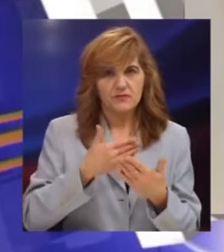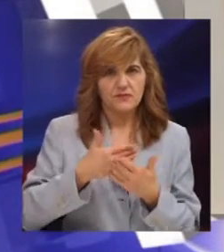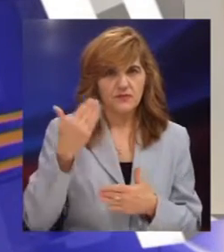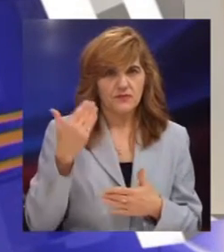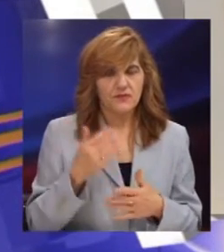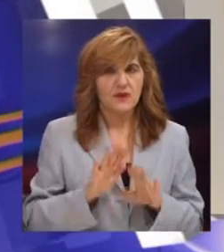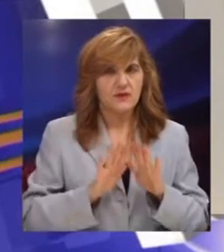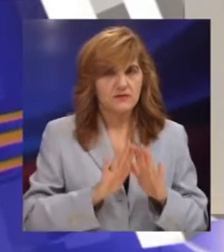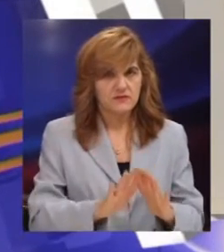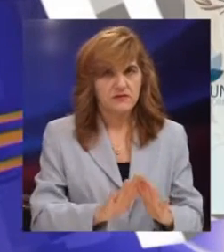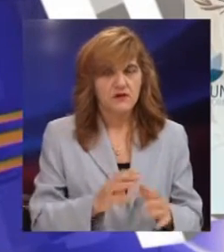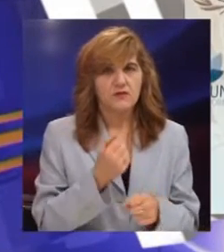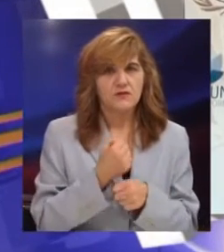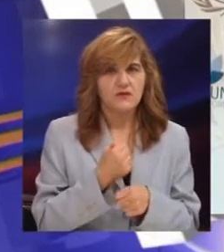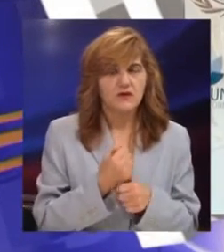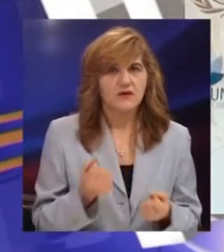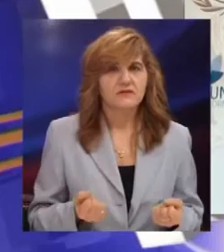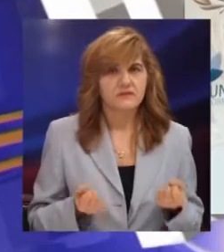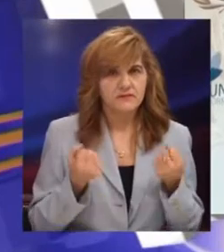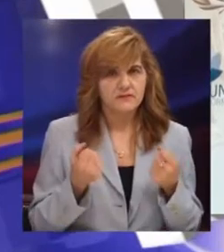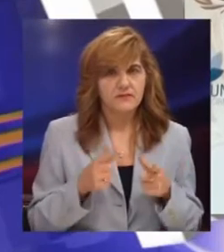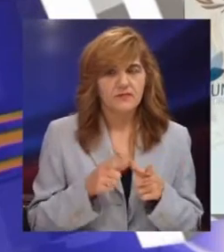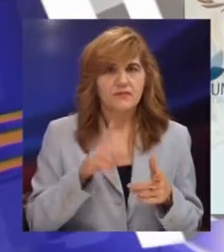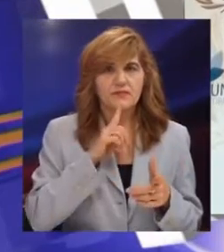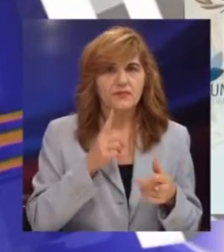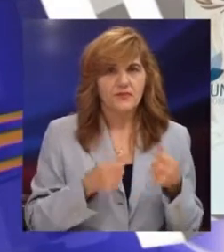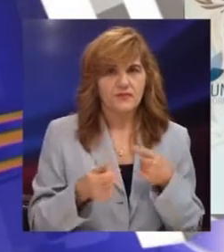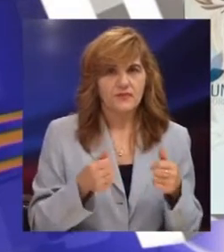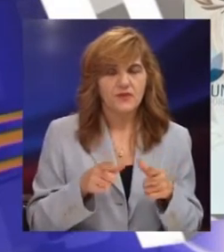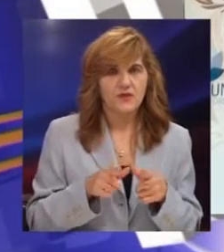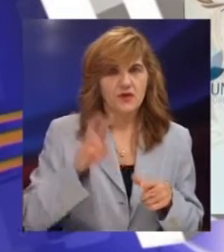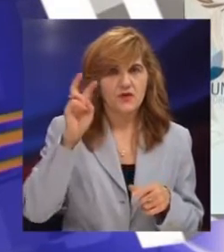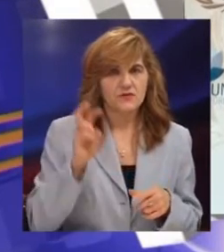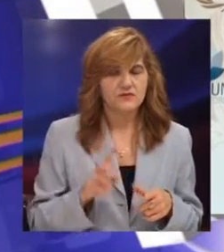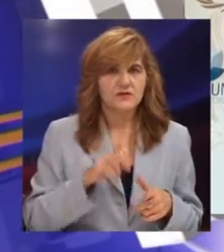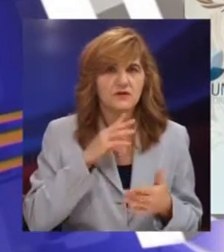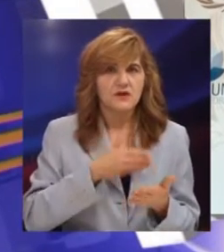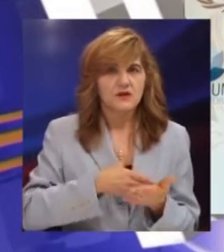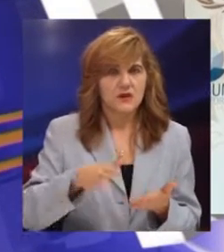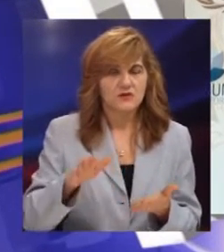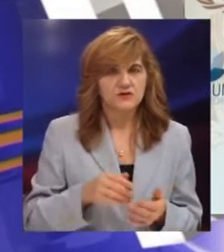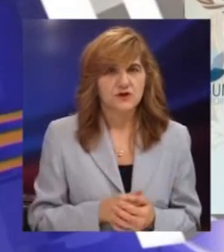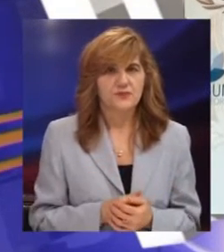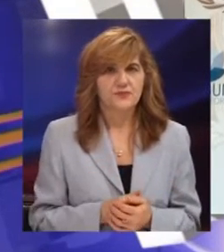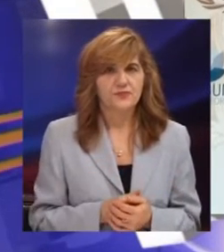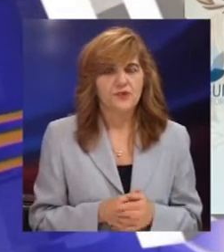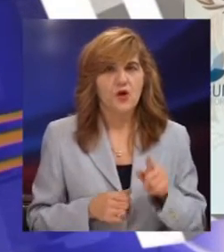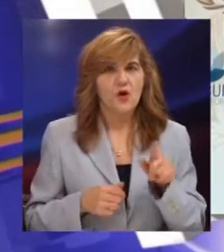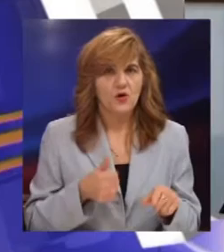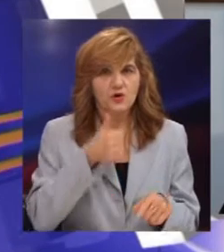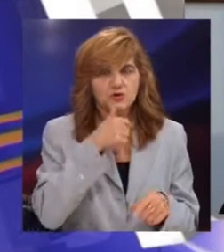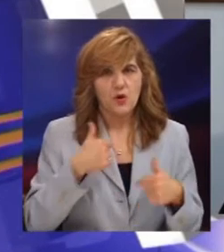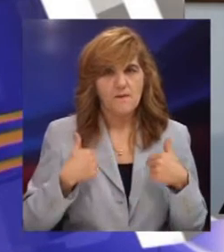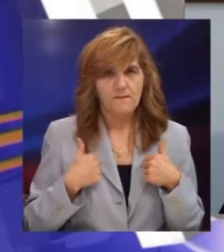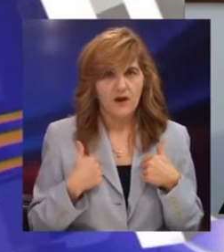samouprave. Na taj način otežan je rad bunjevačkih udruženja na koje su sredstva dobijena od lokalne samouprave trošena. Ono što